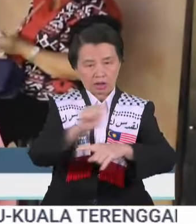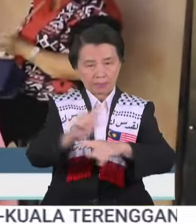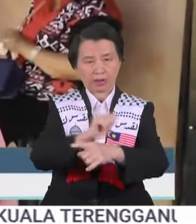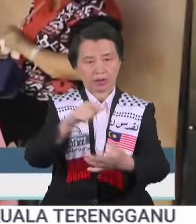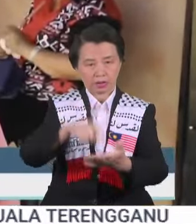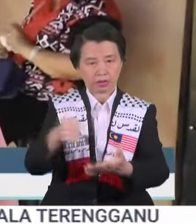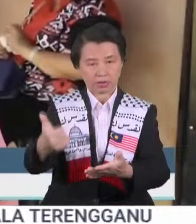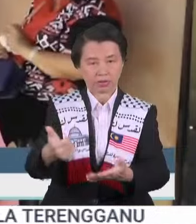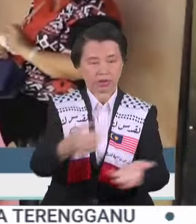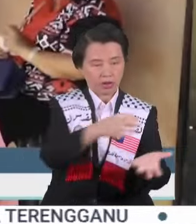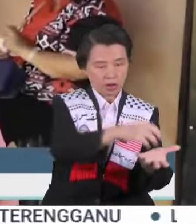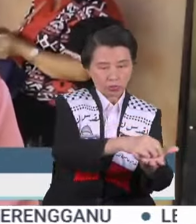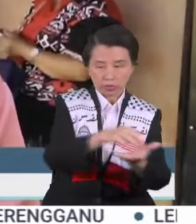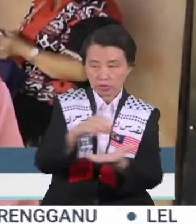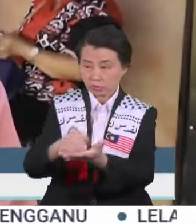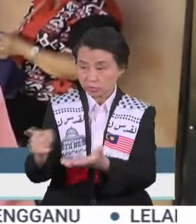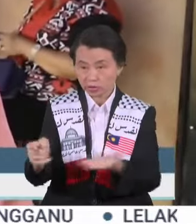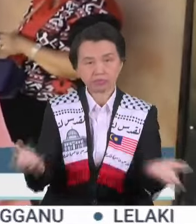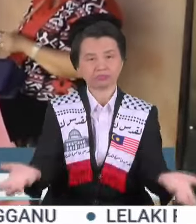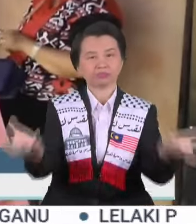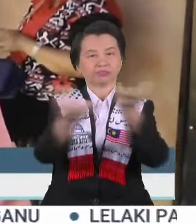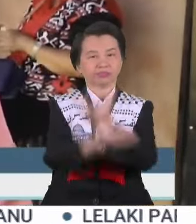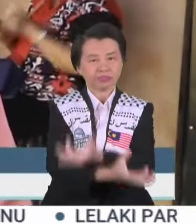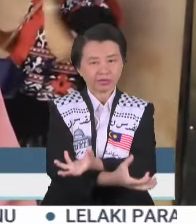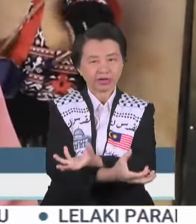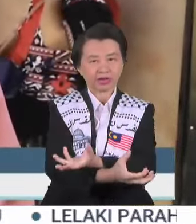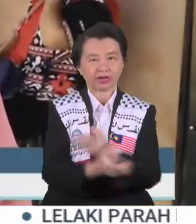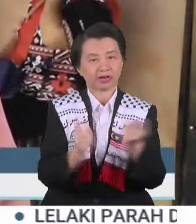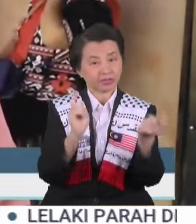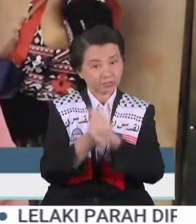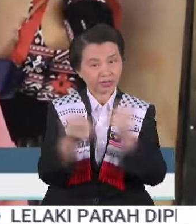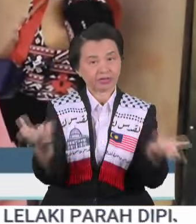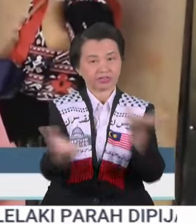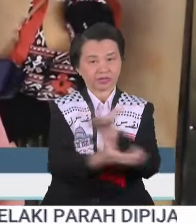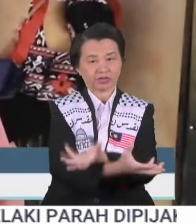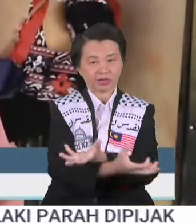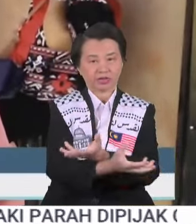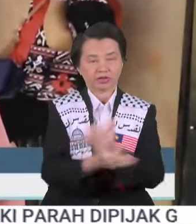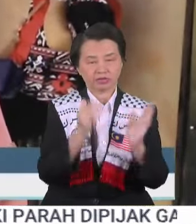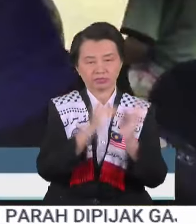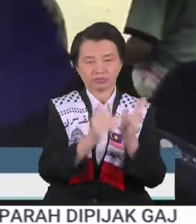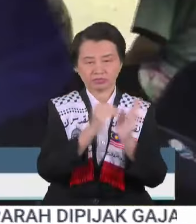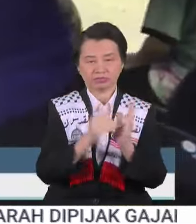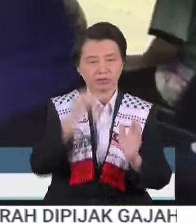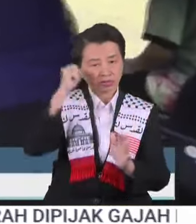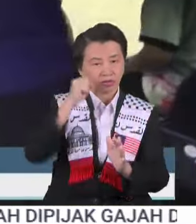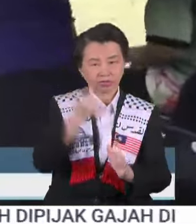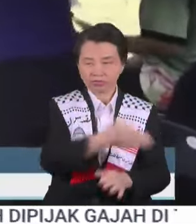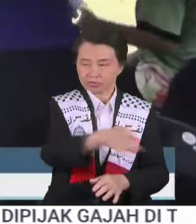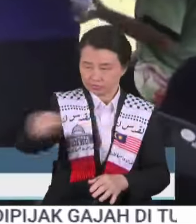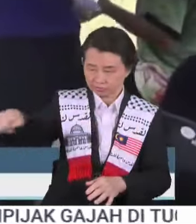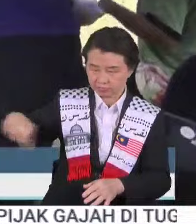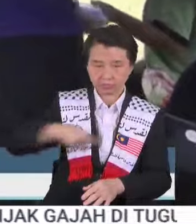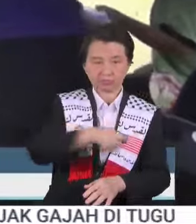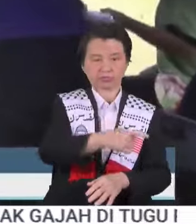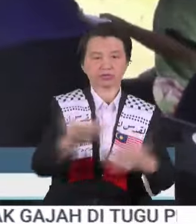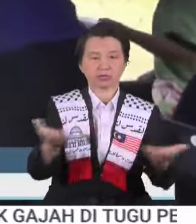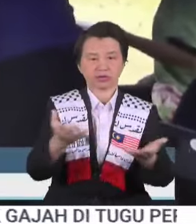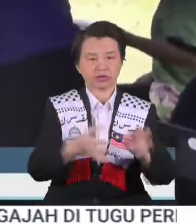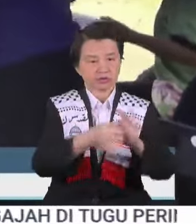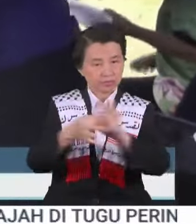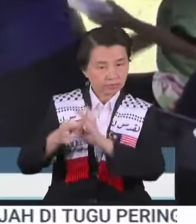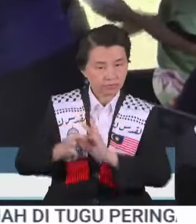sini Kampung Darau Lama, supaya dengan adanya tradisi ini di antara saudara kita dusun dan Bajo